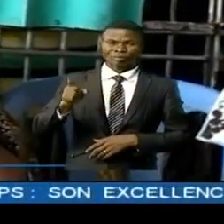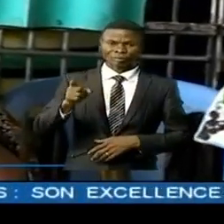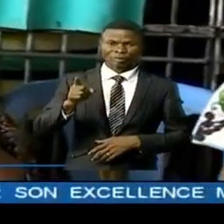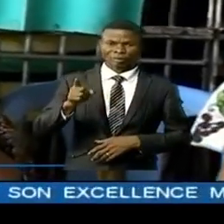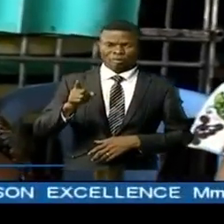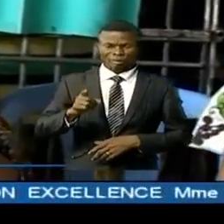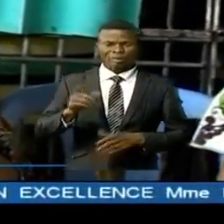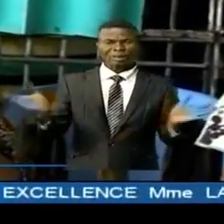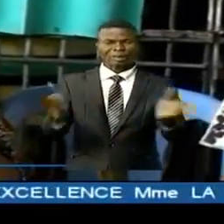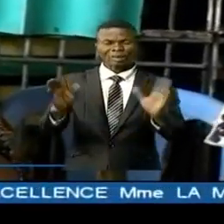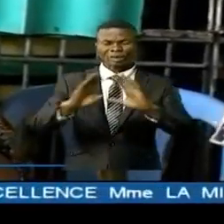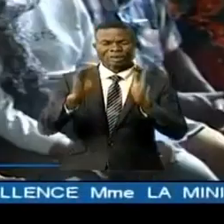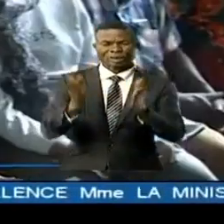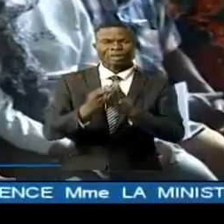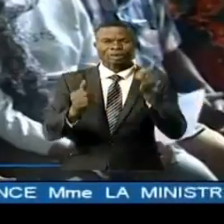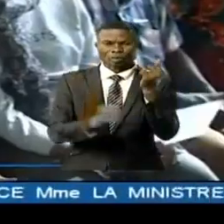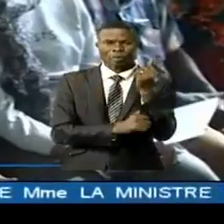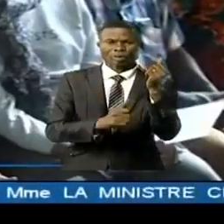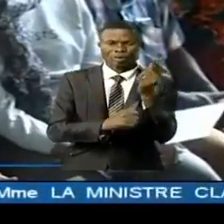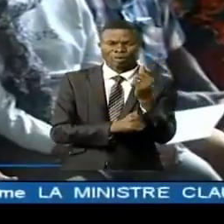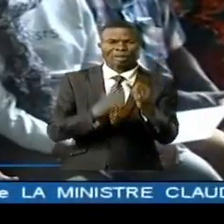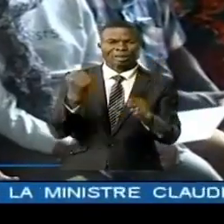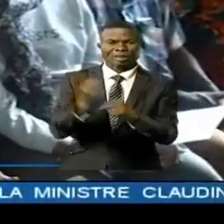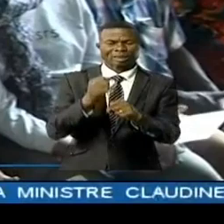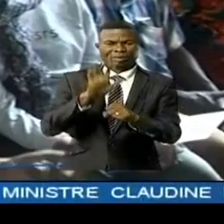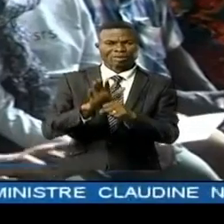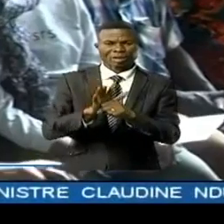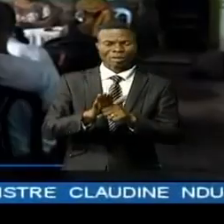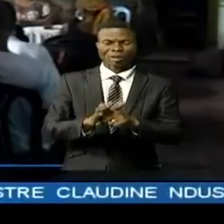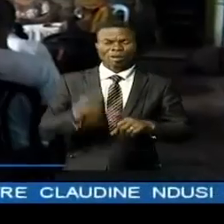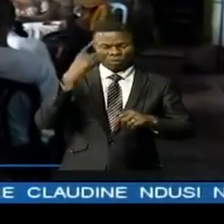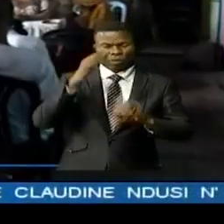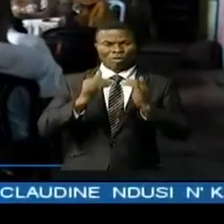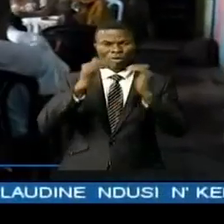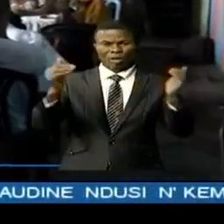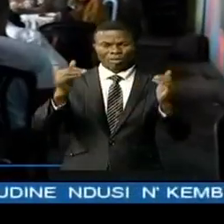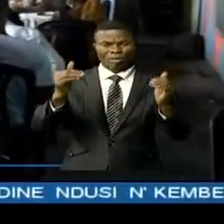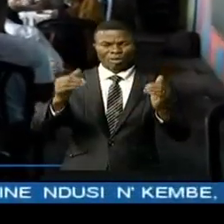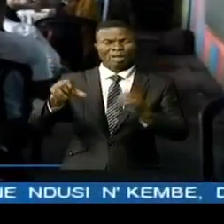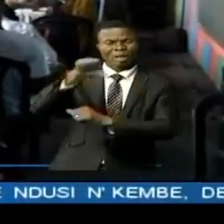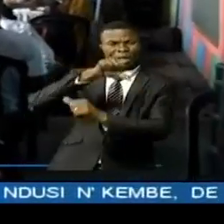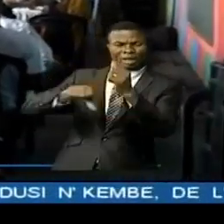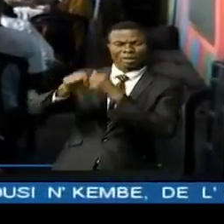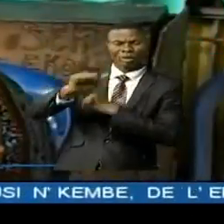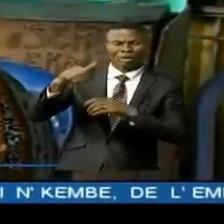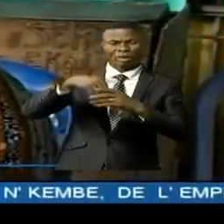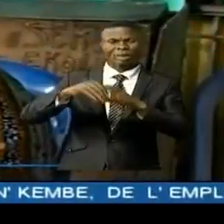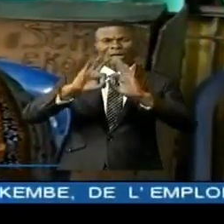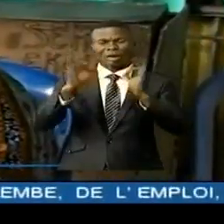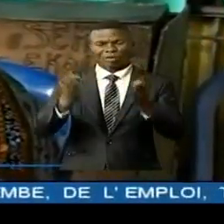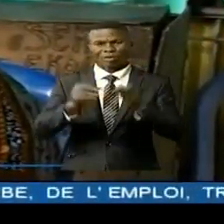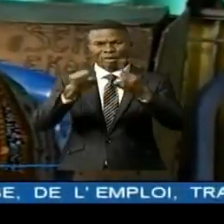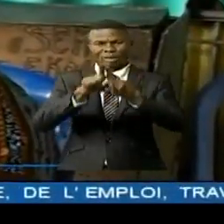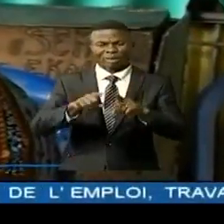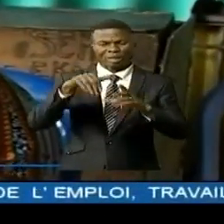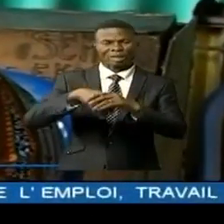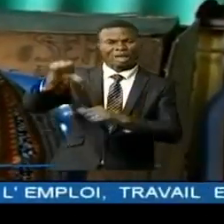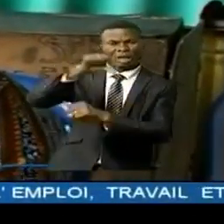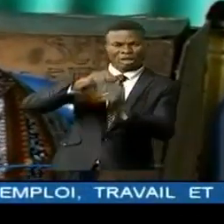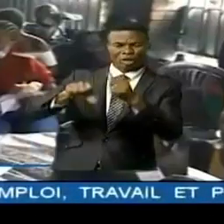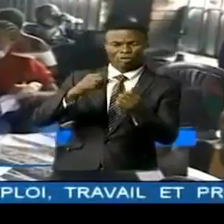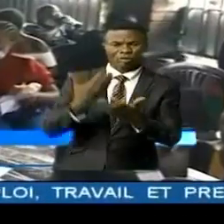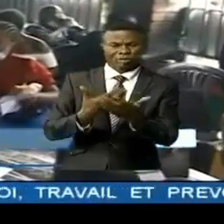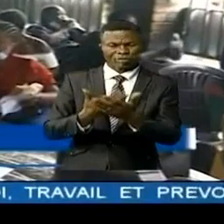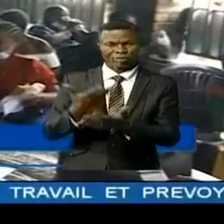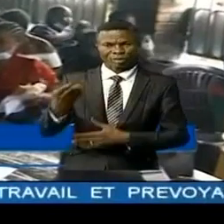exhorté l'assistance à investir en faveur de la paix et dans son environnement dans sa famille et dans son environnement immédiat